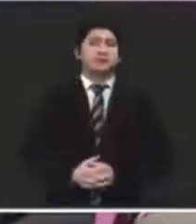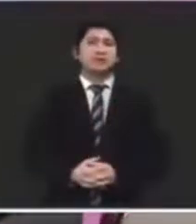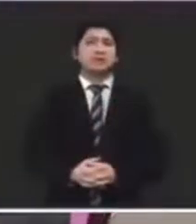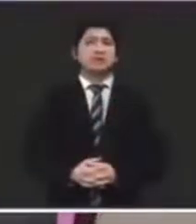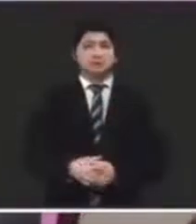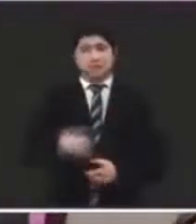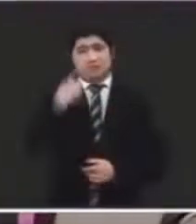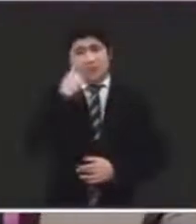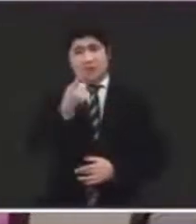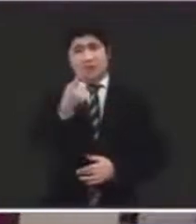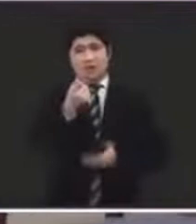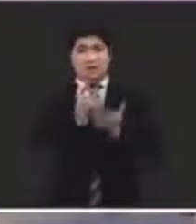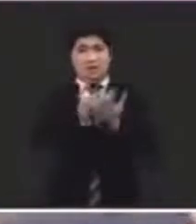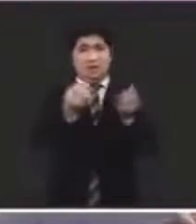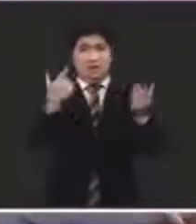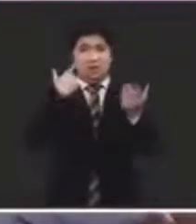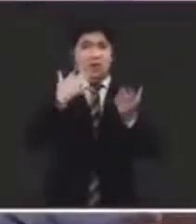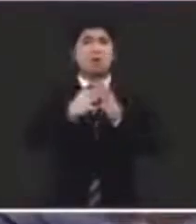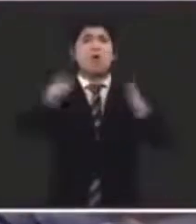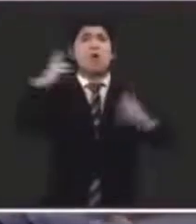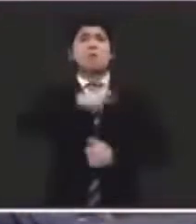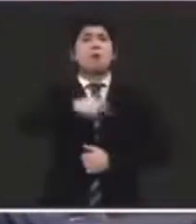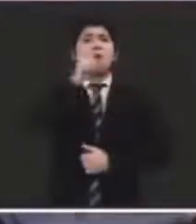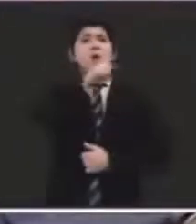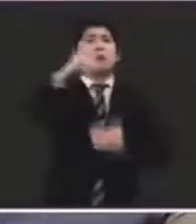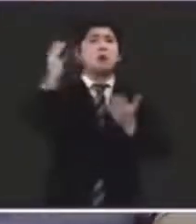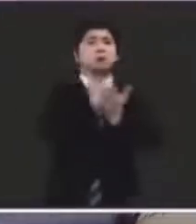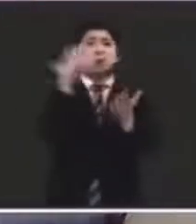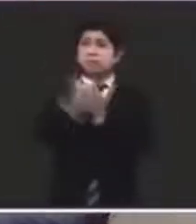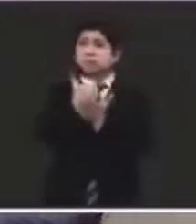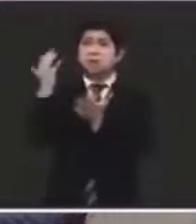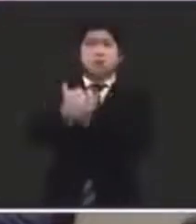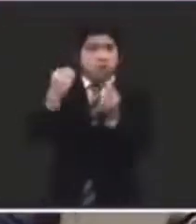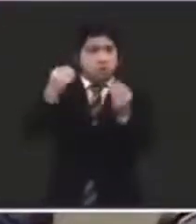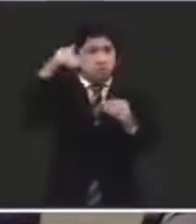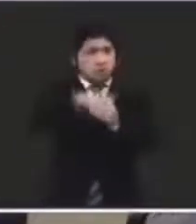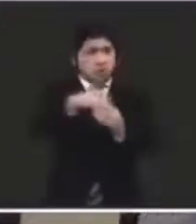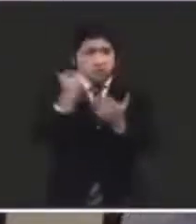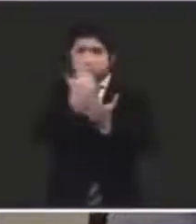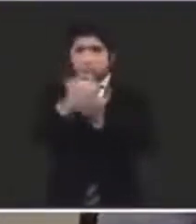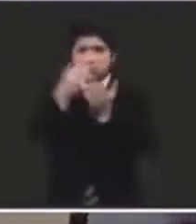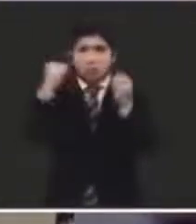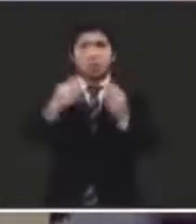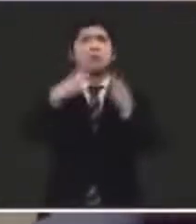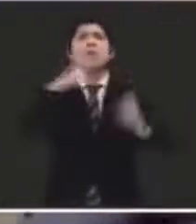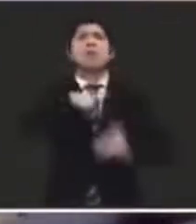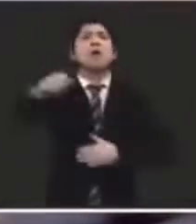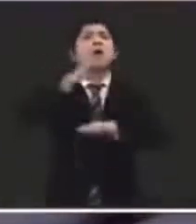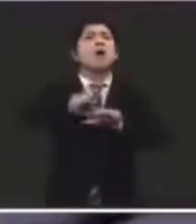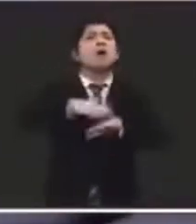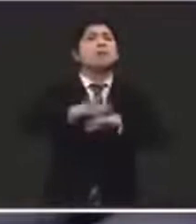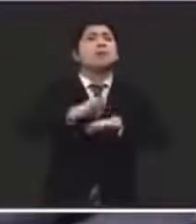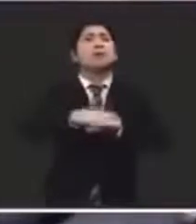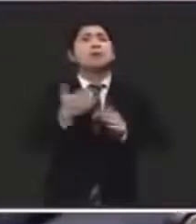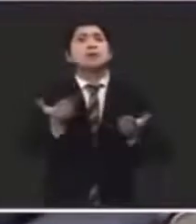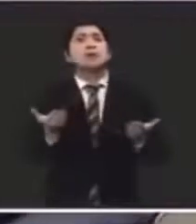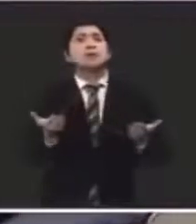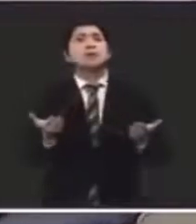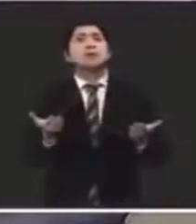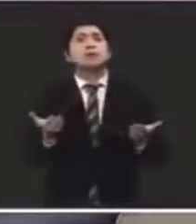Bak bu kadar büyükşehir belediyeleri kazandınız bu büyükşehir belediyeleriniz ne yaptı ya